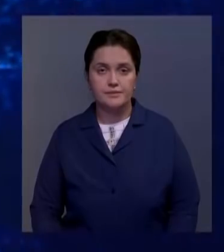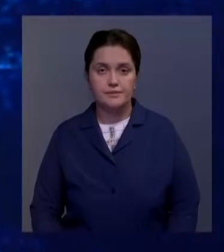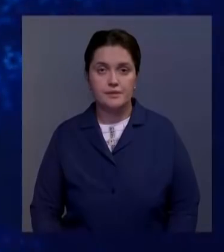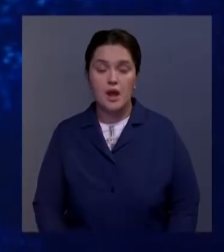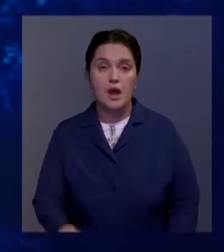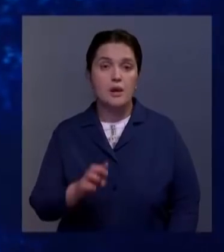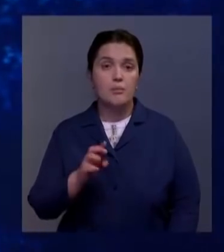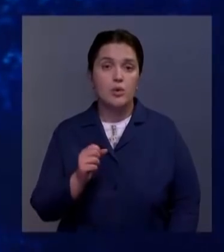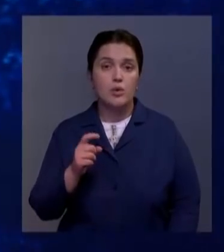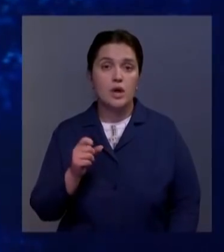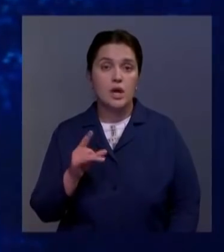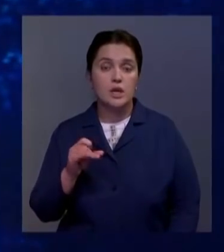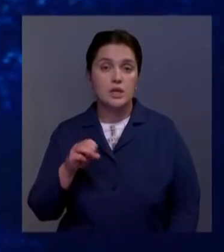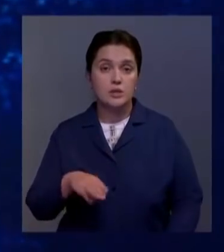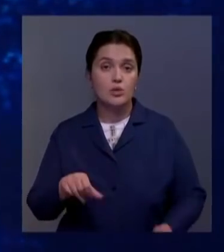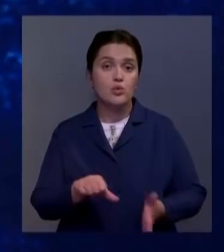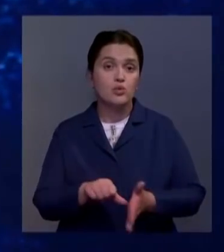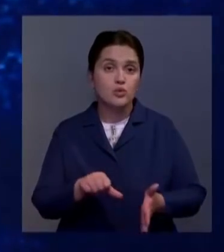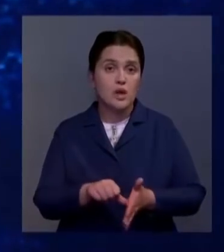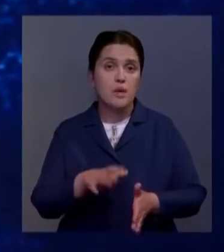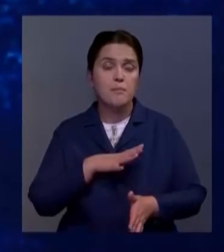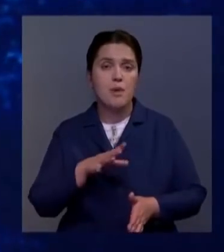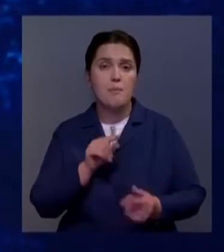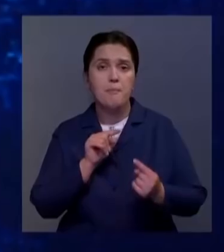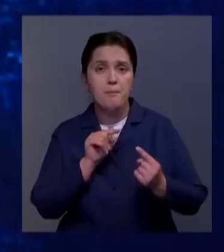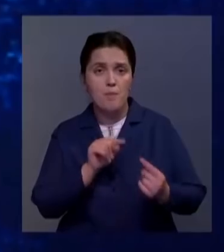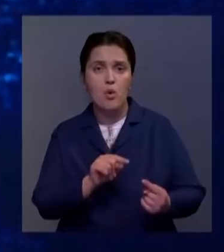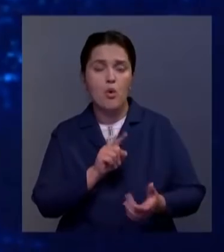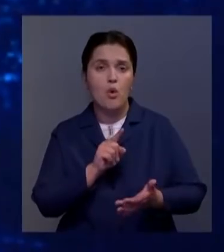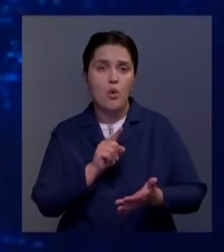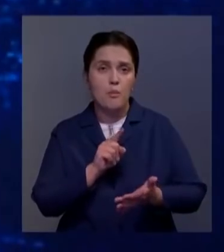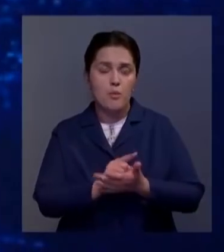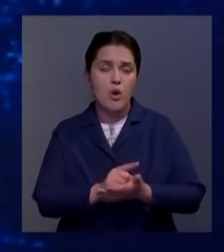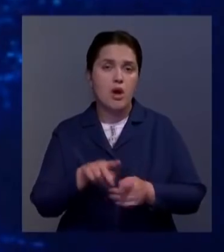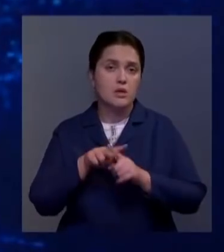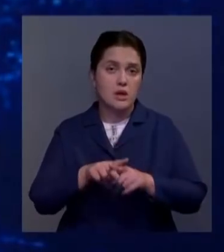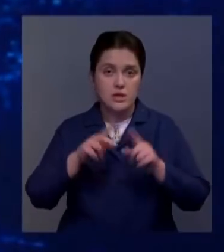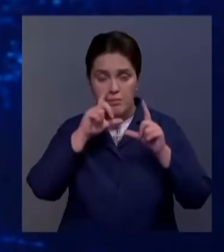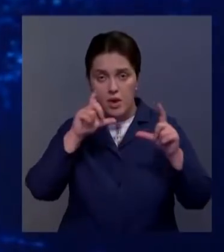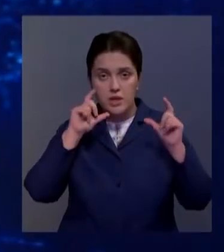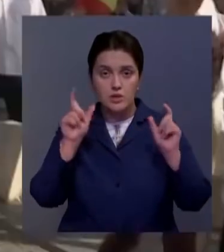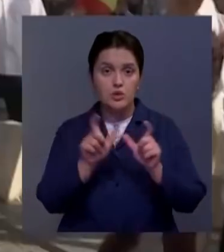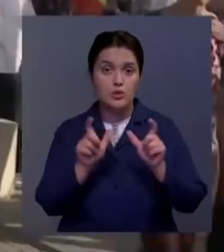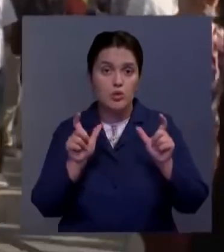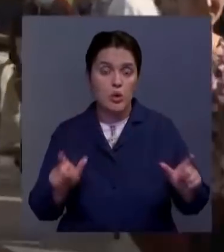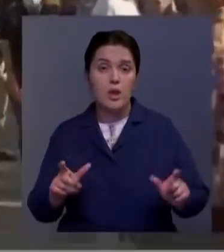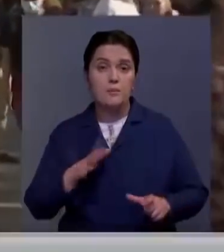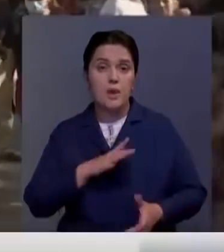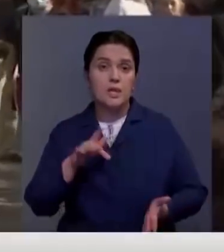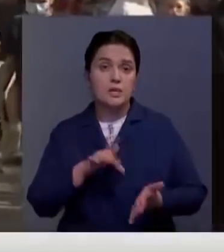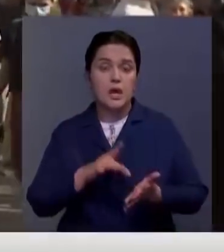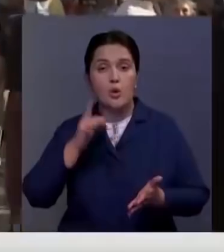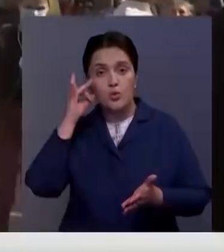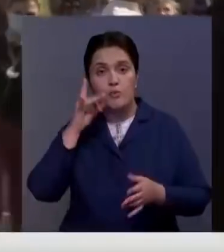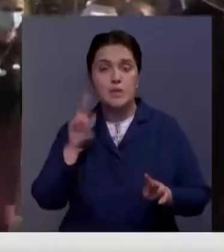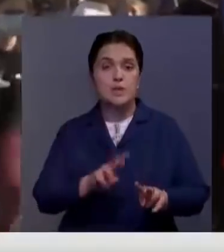Несколько сотен людей в Бухаресте приняли участие в акциях протеста против обязательного ношения учениками масок в школах. Демонстрация состоялась в центре румынской